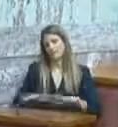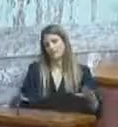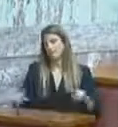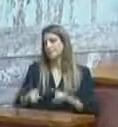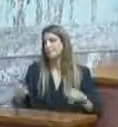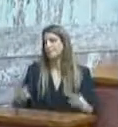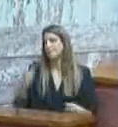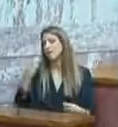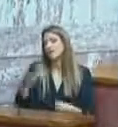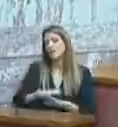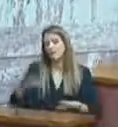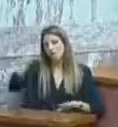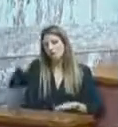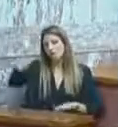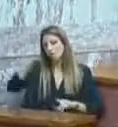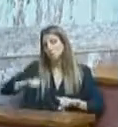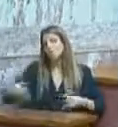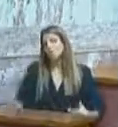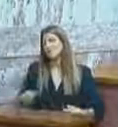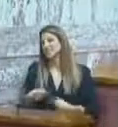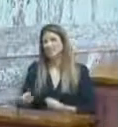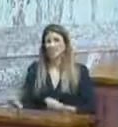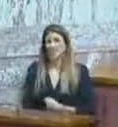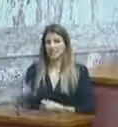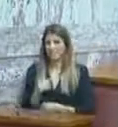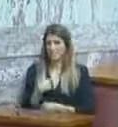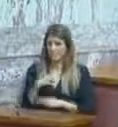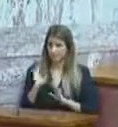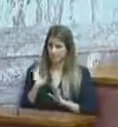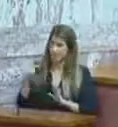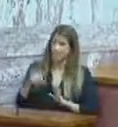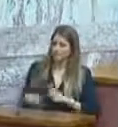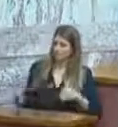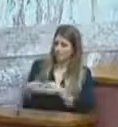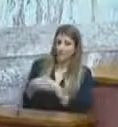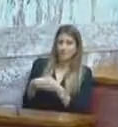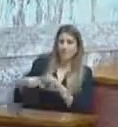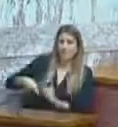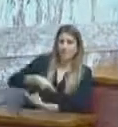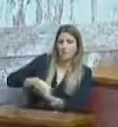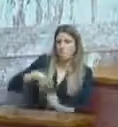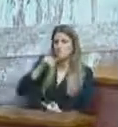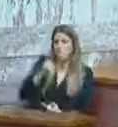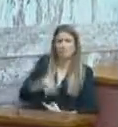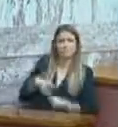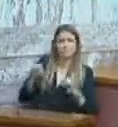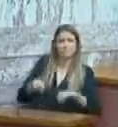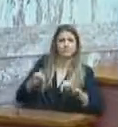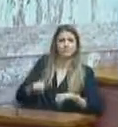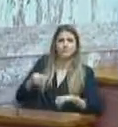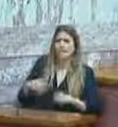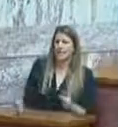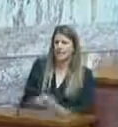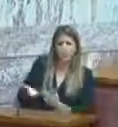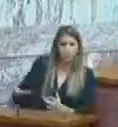και η σκοπιμότητα η οποία υπάρχει σε εσάς. Εμείς, ως μειοψηφία, όπως πάντα συνεννούσαμε στις συστάσεις τέτοιων επιτροπών,